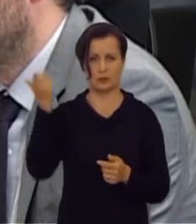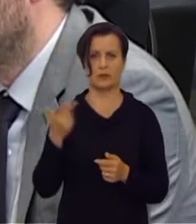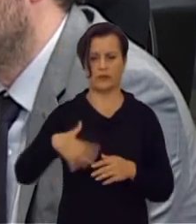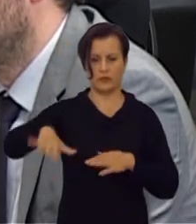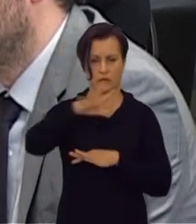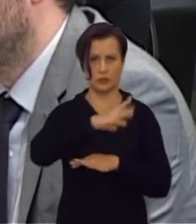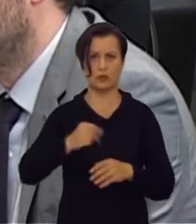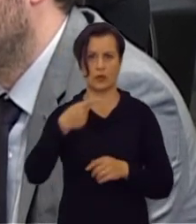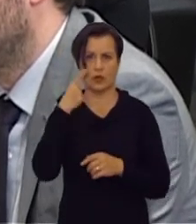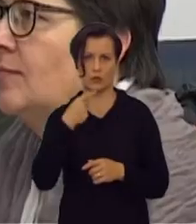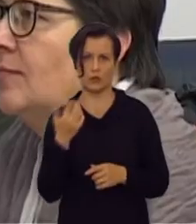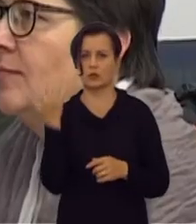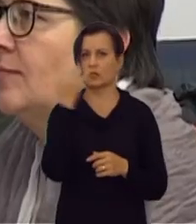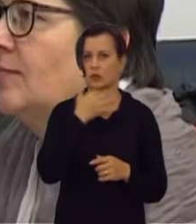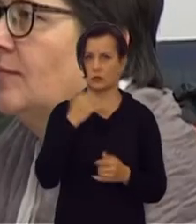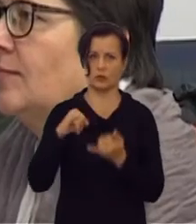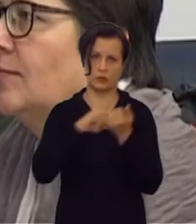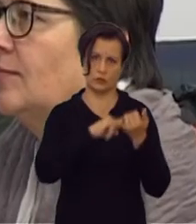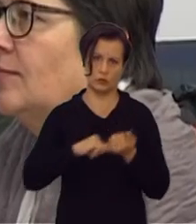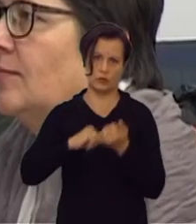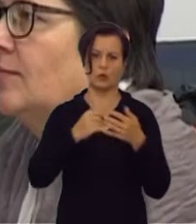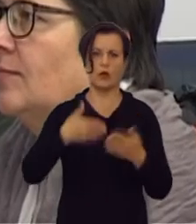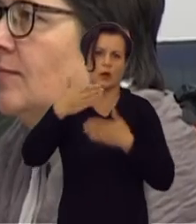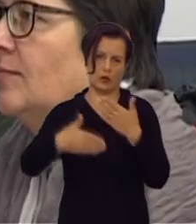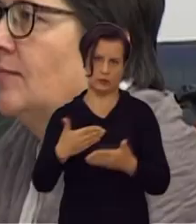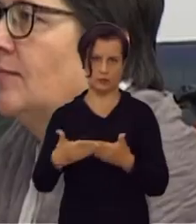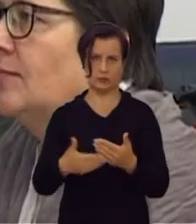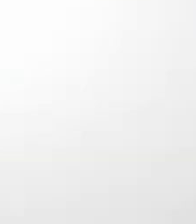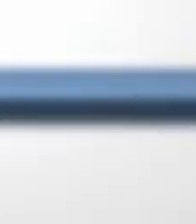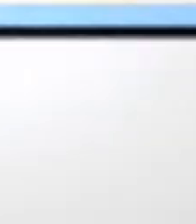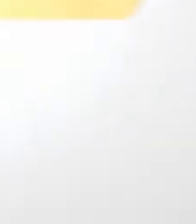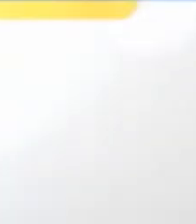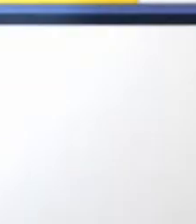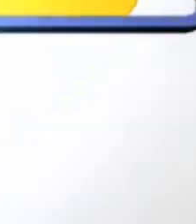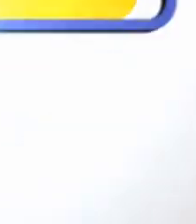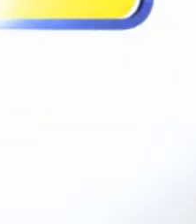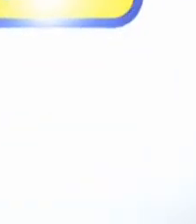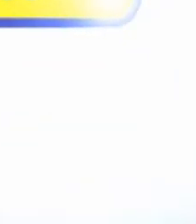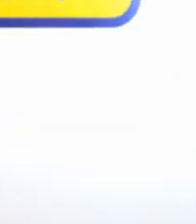valstybės, visuomenės, kalbos, istorijos ir literatūros raidai.